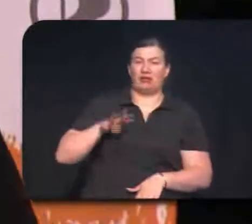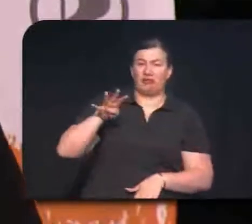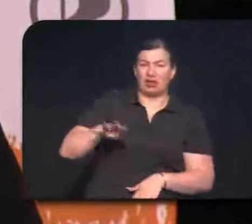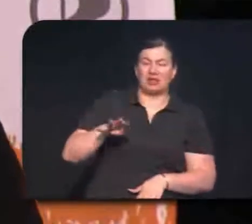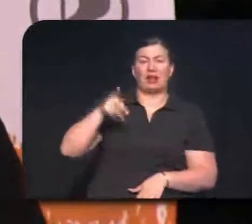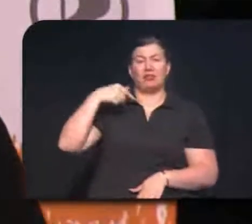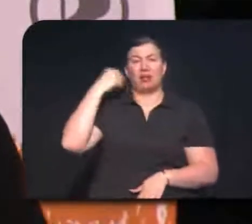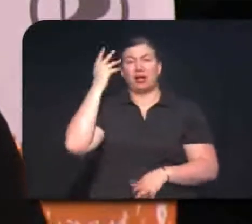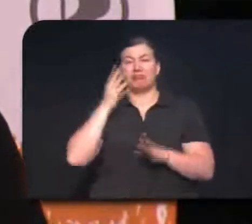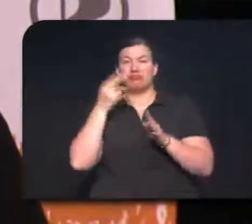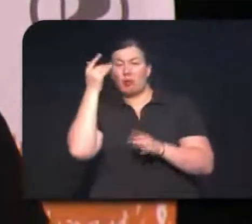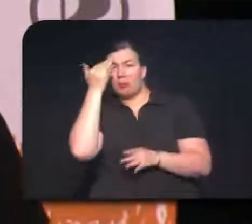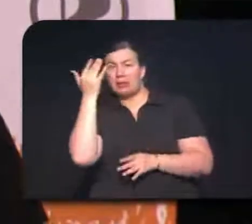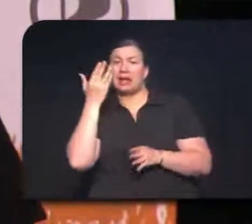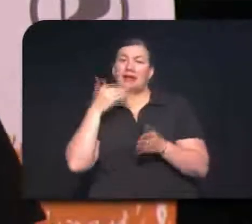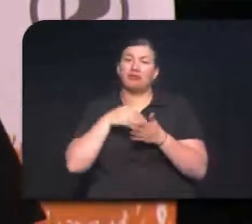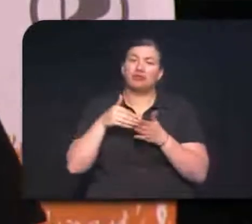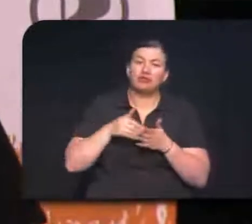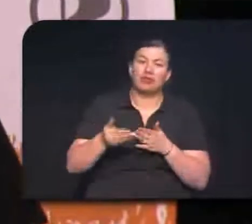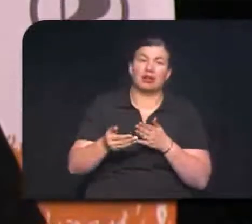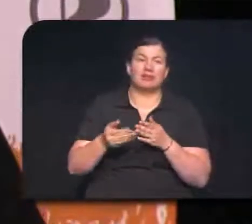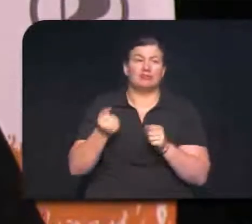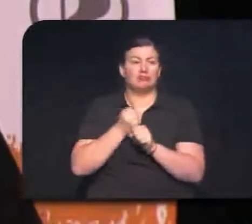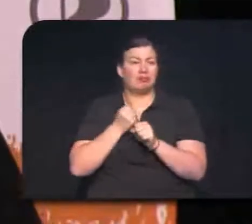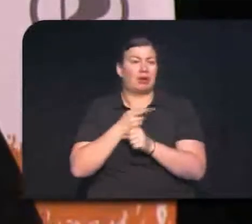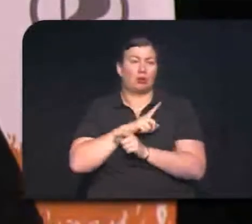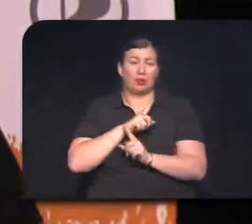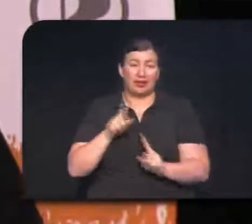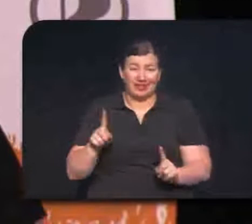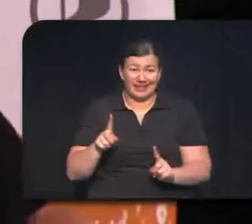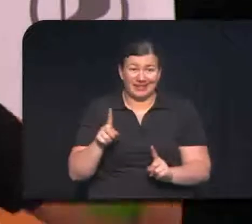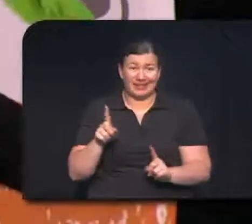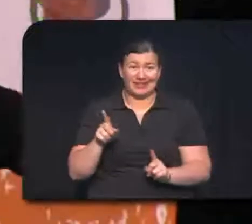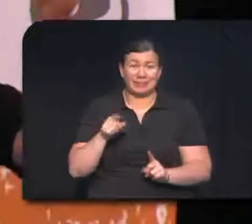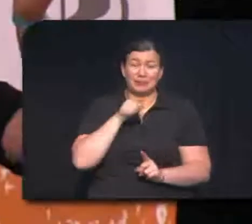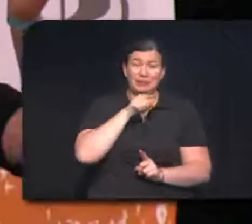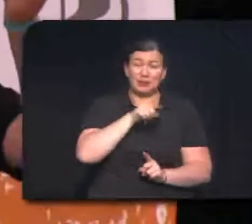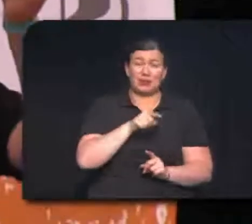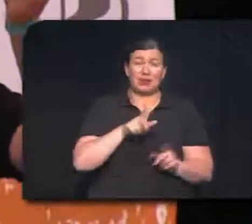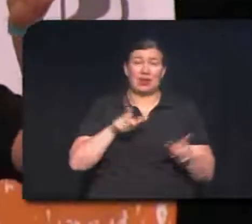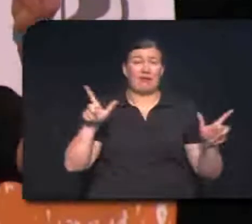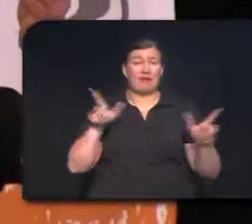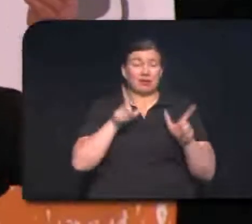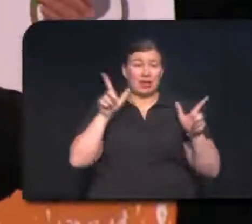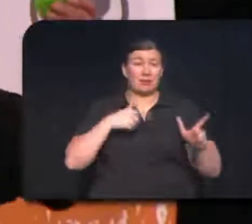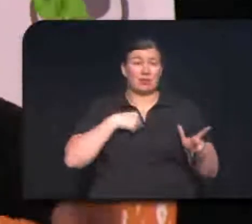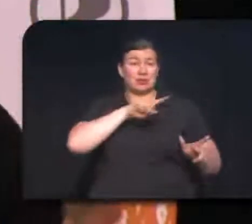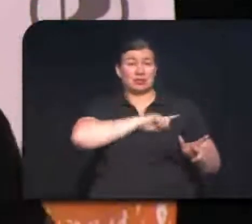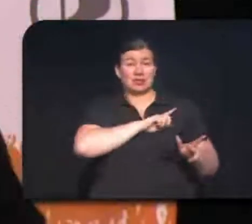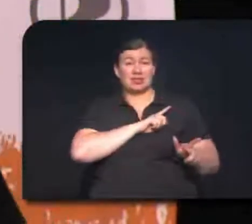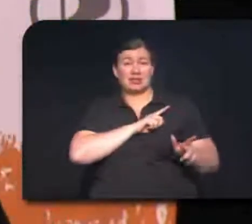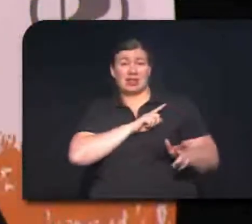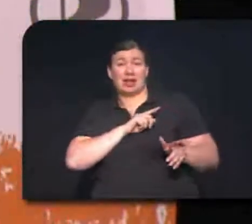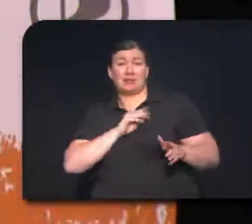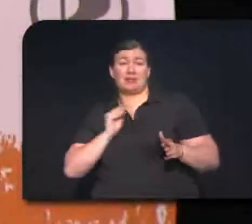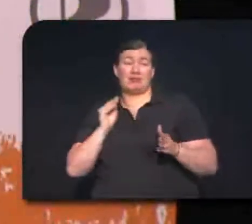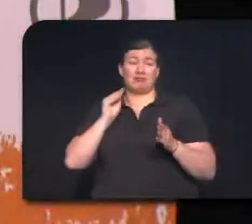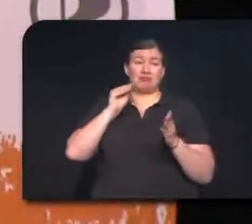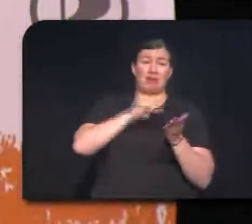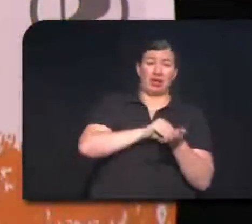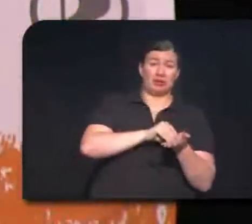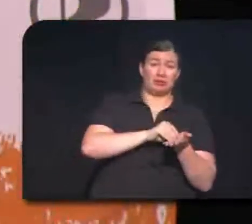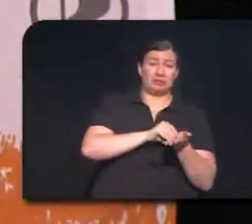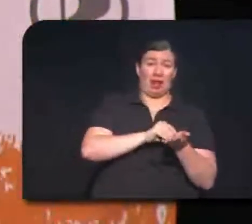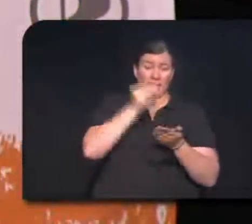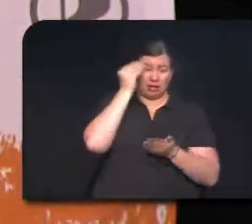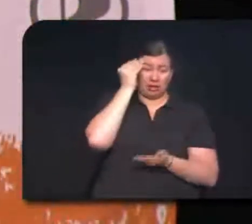weitermachen wollen oder nicht man hat kritisiert sich zu dieser Versammlung mit einer Stimmkarte sehen Sie hier also mein aus